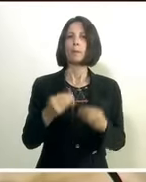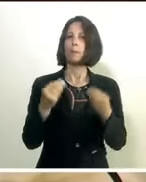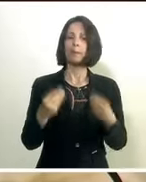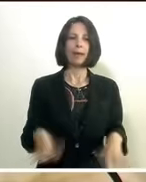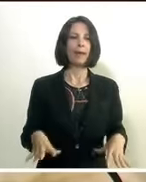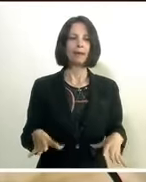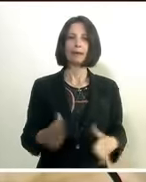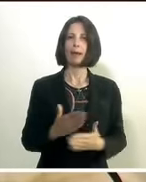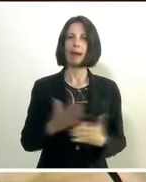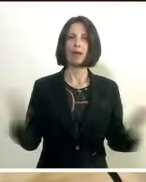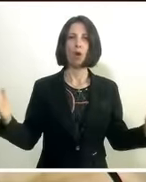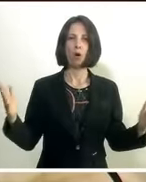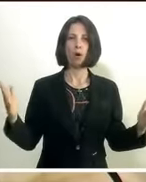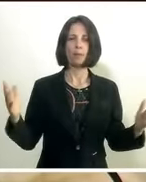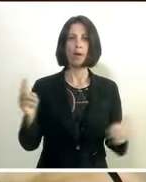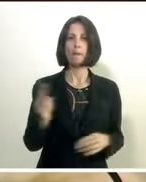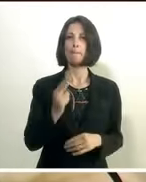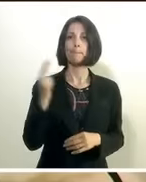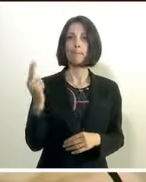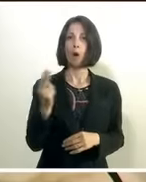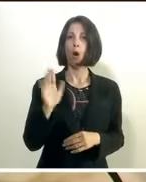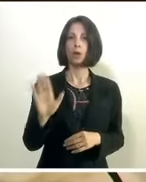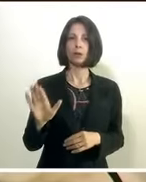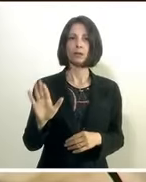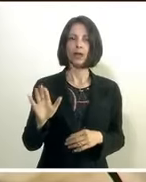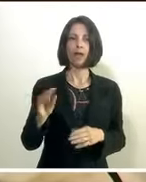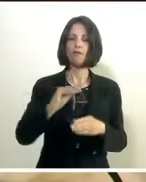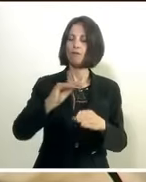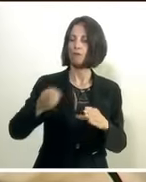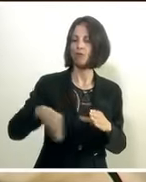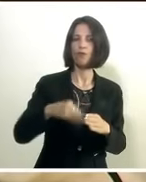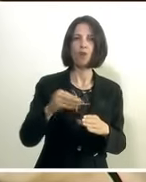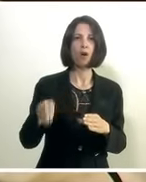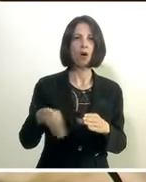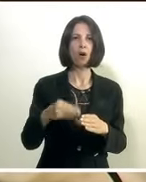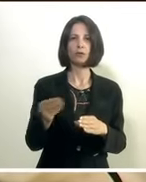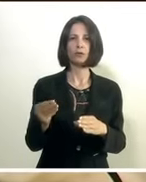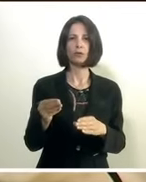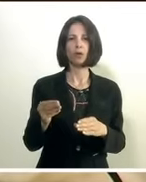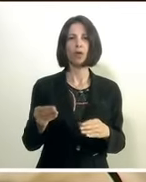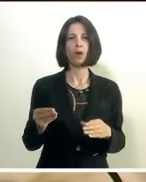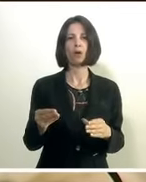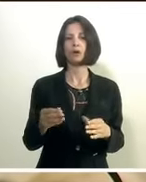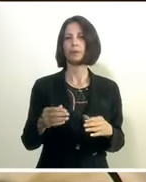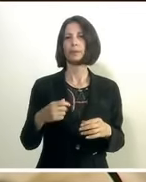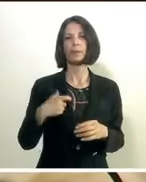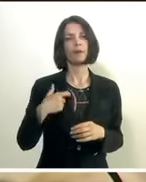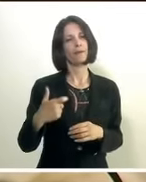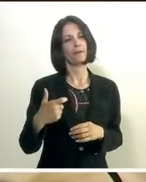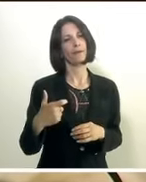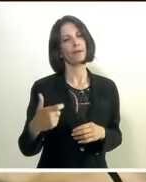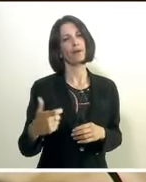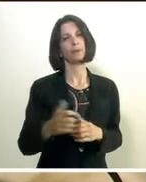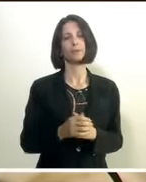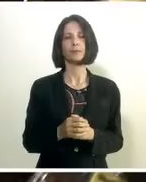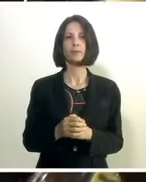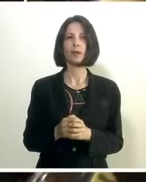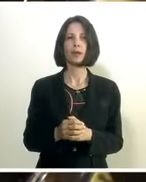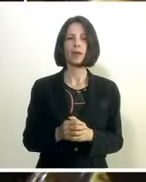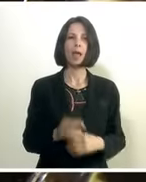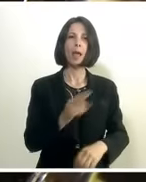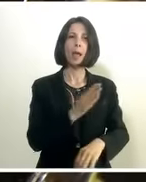con la sua scomparsa si apriva un vuoto incolmabile anche chi non ha votato il partito che